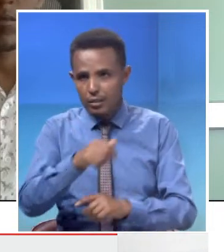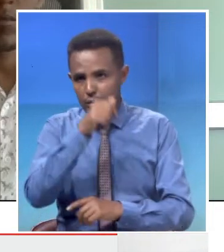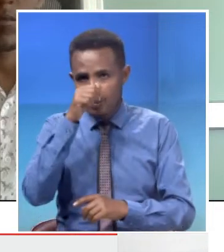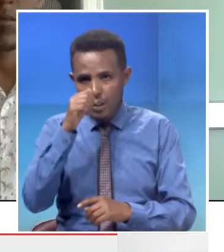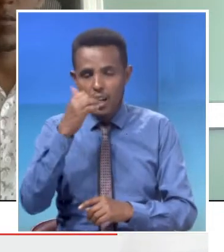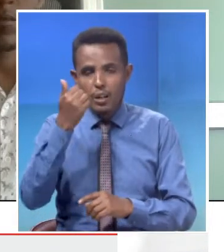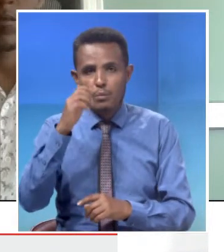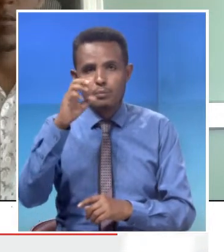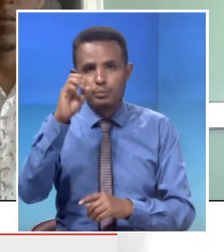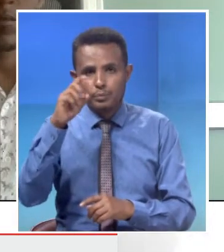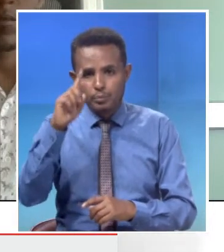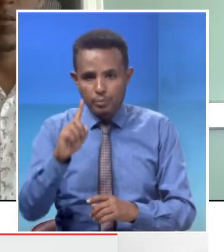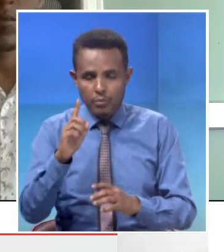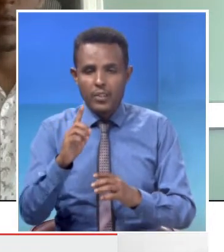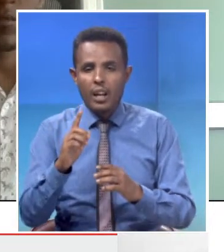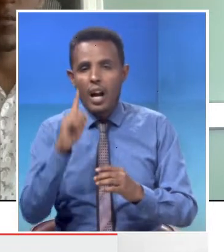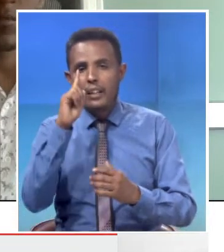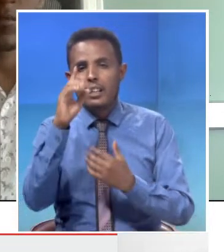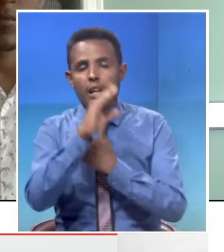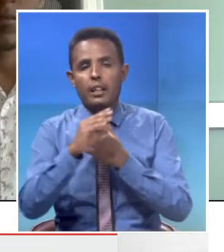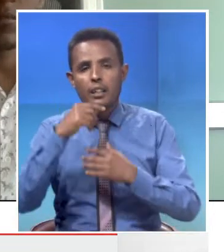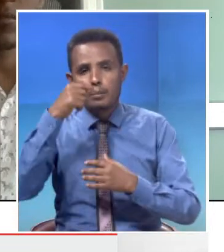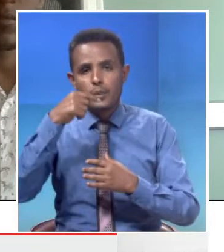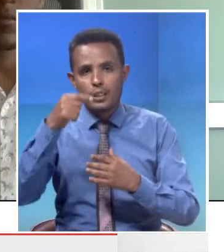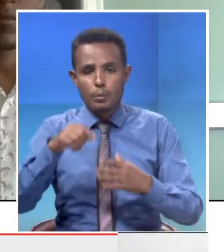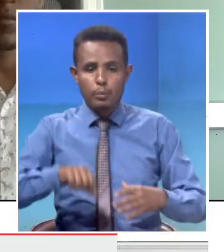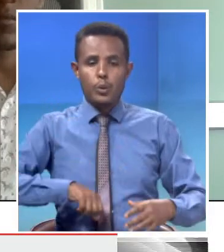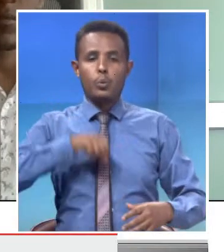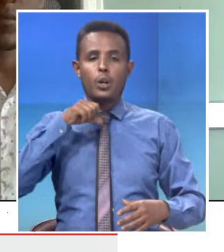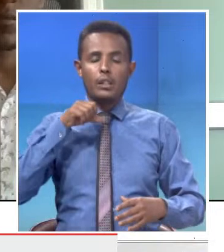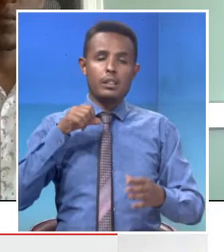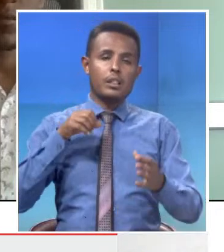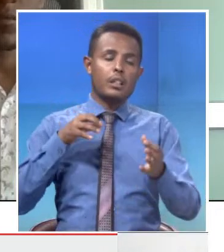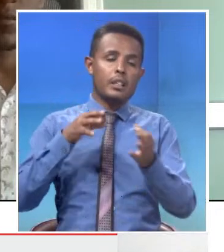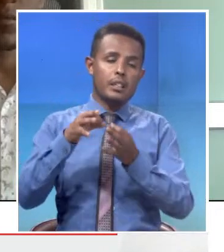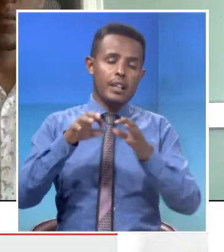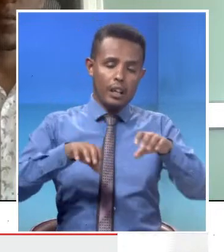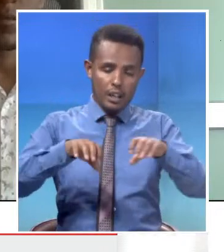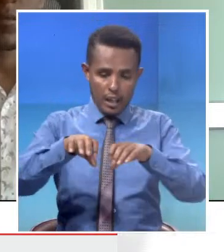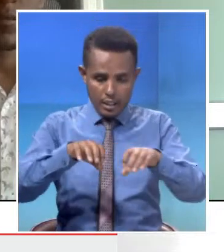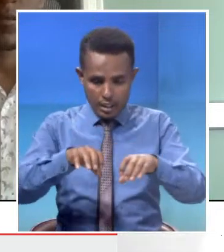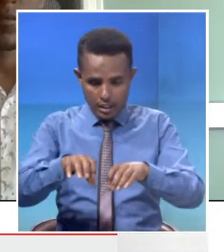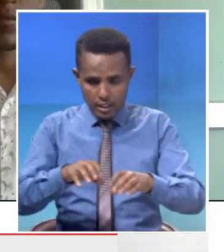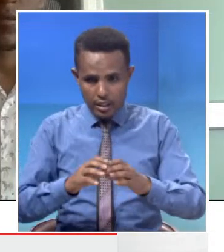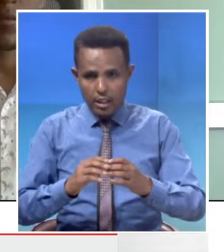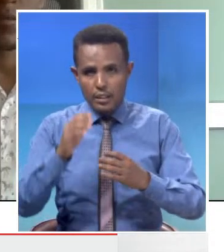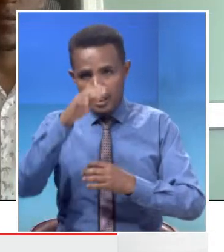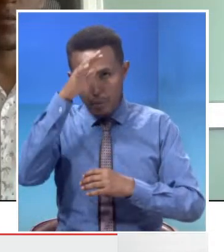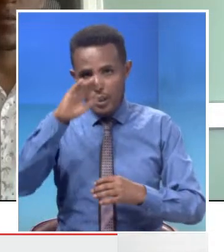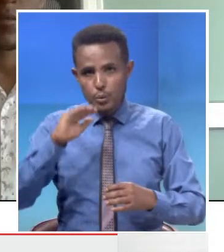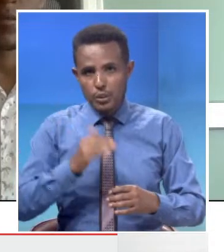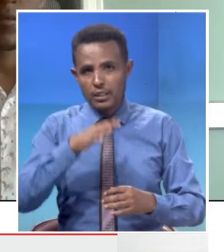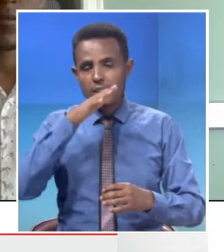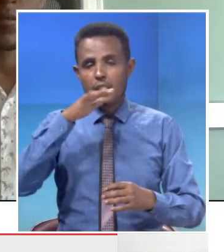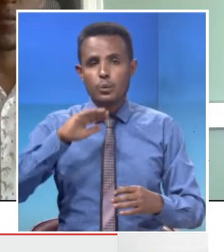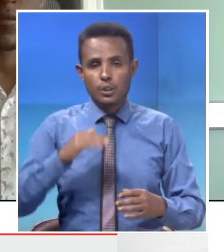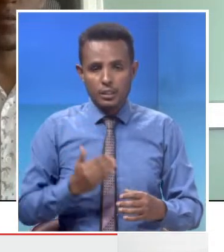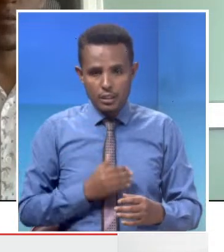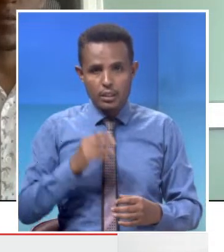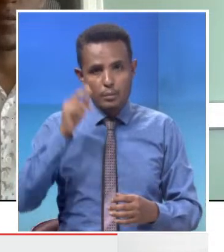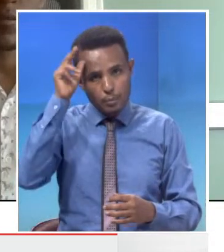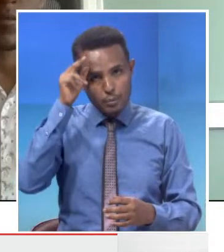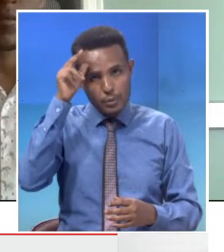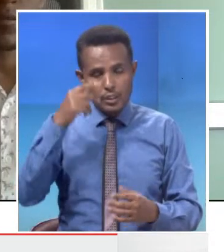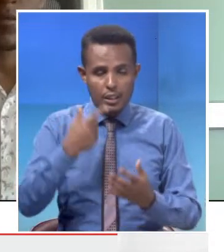አያይዞ አንድ ነን አንድ ሀገር ነን እንድንል እኛም በኩራት እንድንናገር ያደረገን የአባቶቻችን እናቶቻችን ብሂል ነው።